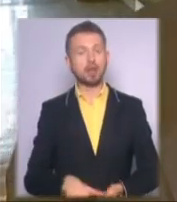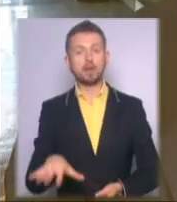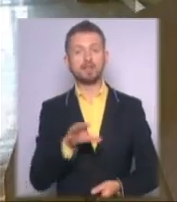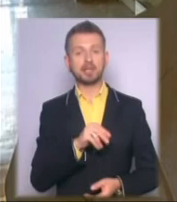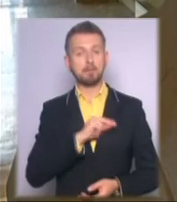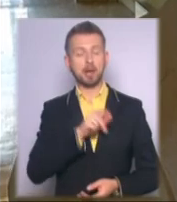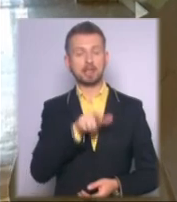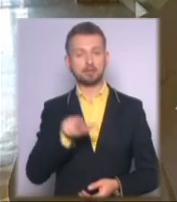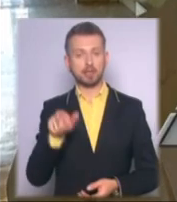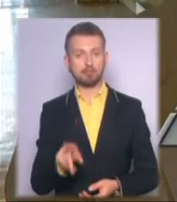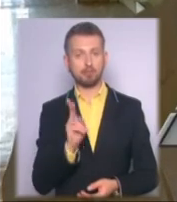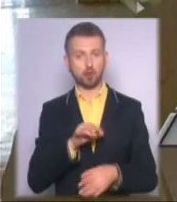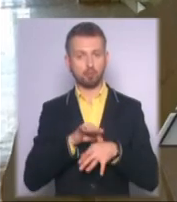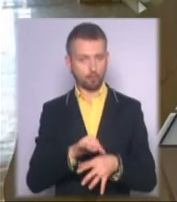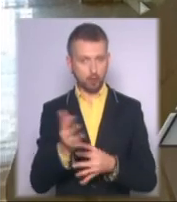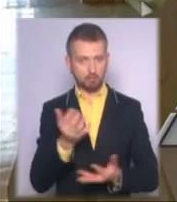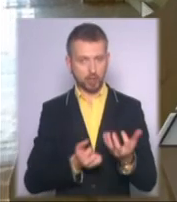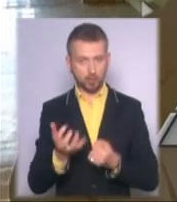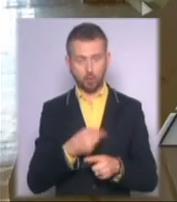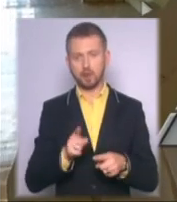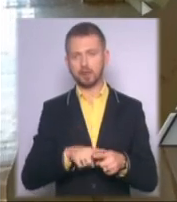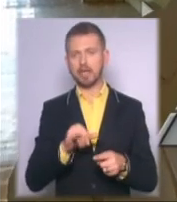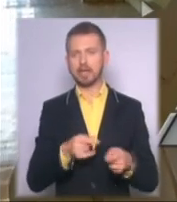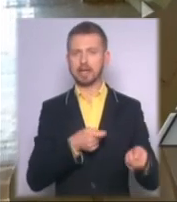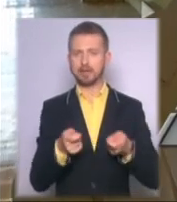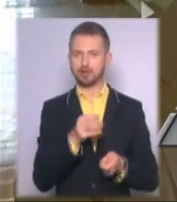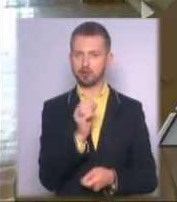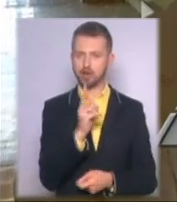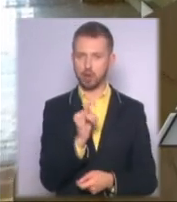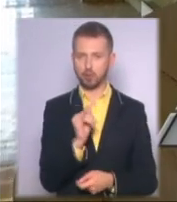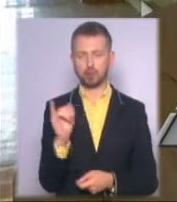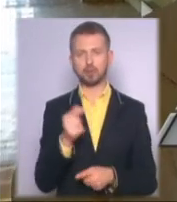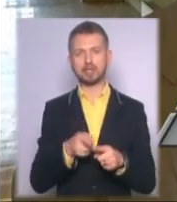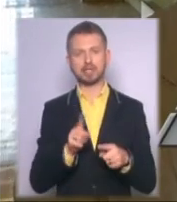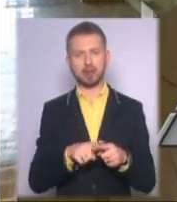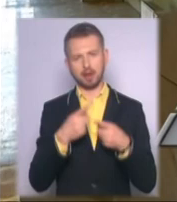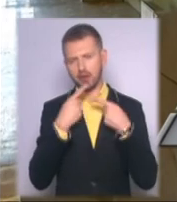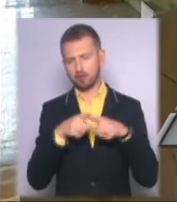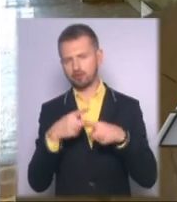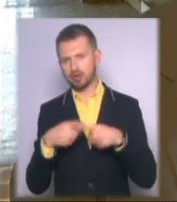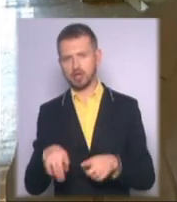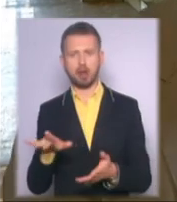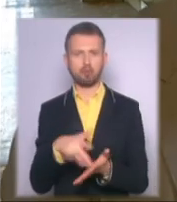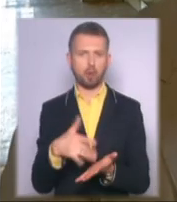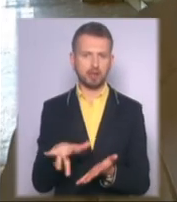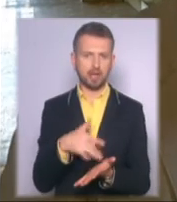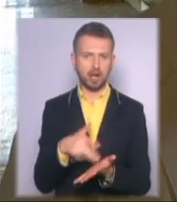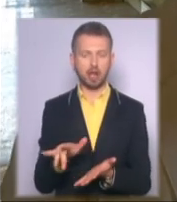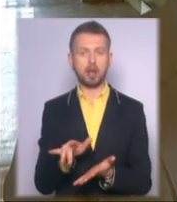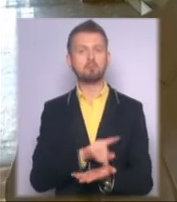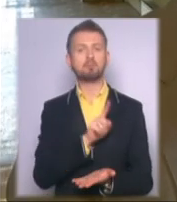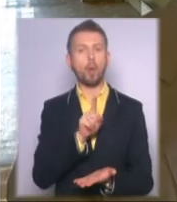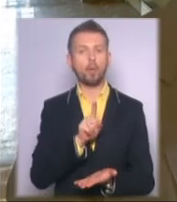працівники, які проводять прийом, це і керівник ЖЕК, це інженера, бухгалтера,